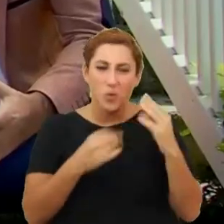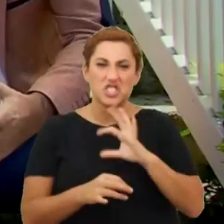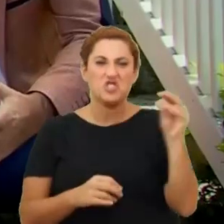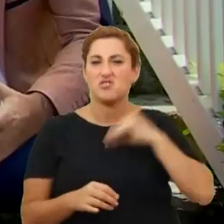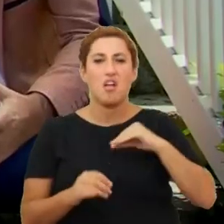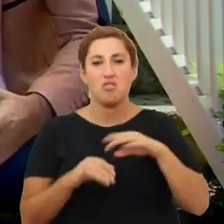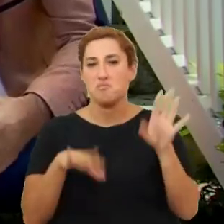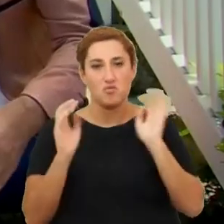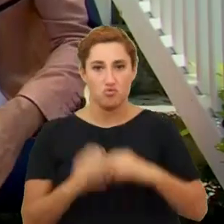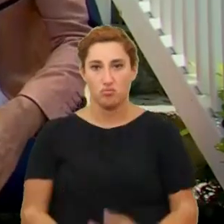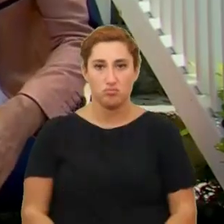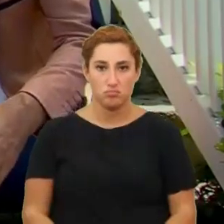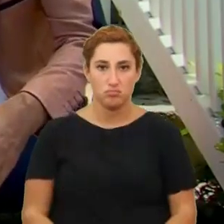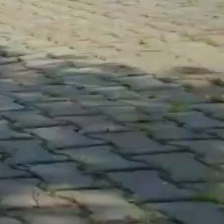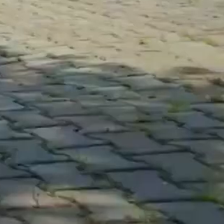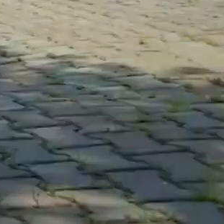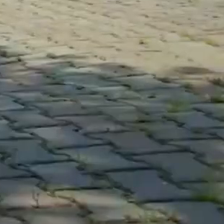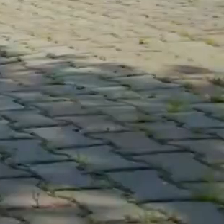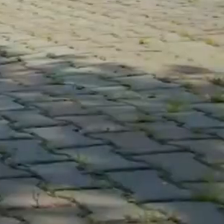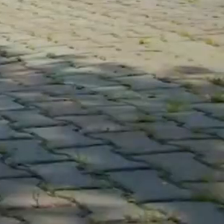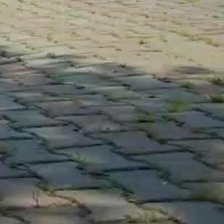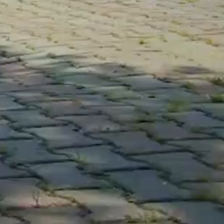hiç zannetmiyorum efendim.